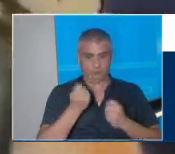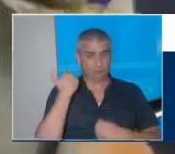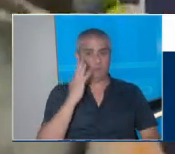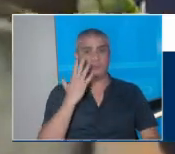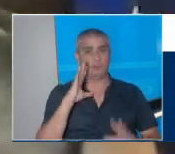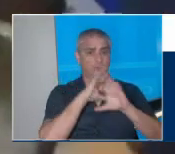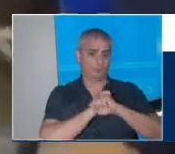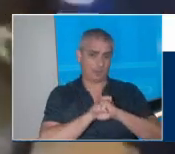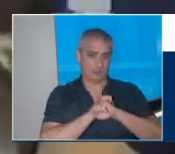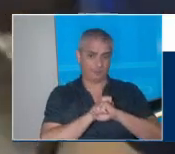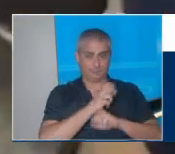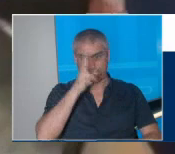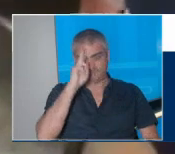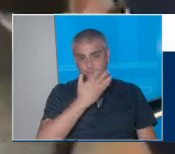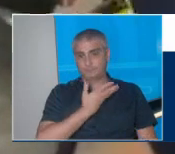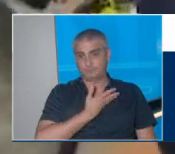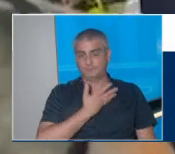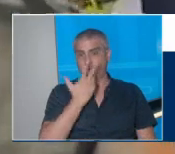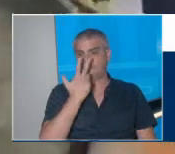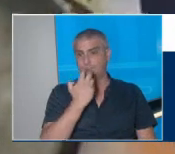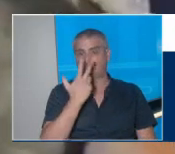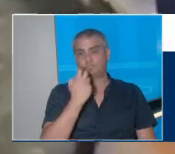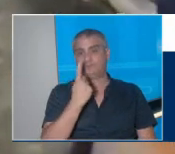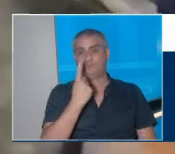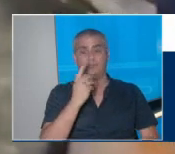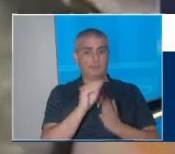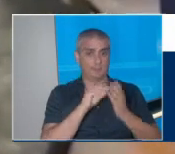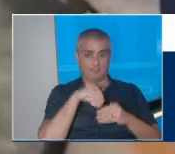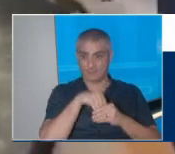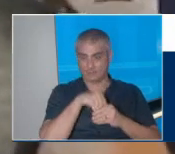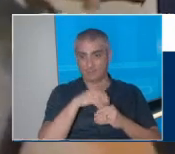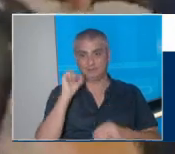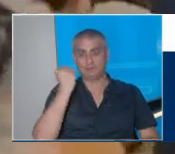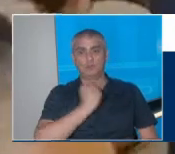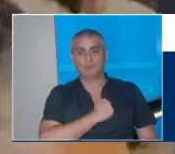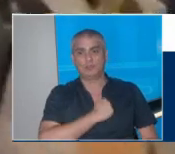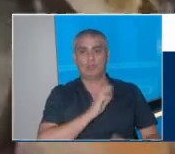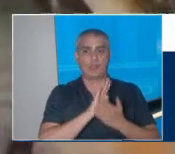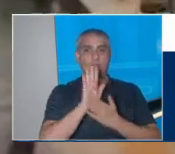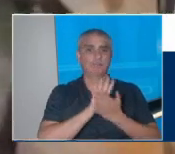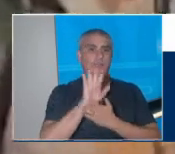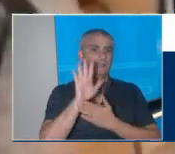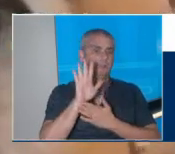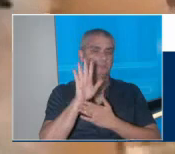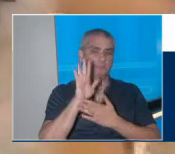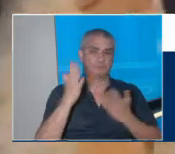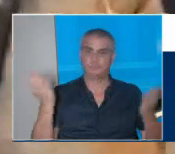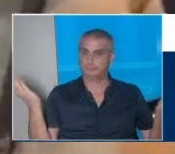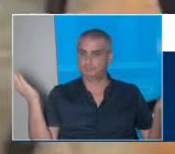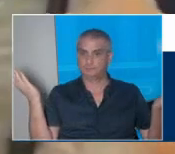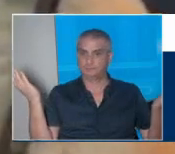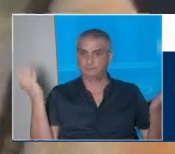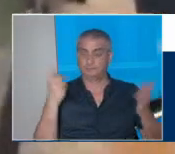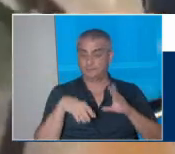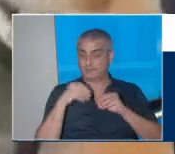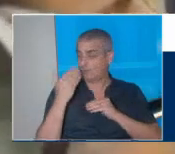חמישי בלילה. הליכוד מקבלים 30-31 מנדטים, הציונות הדתית מקבלת 14-15 מנדטים.